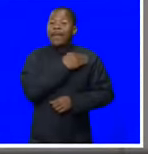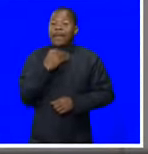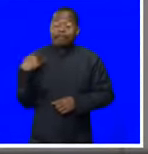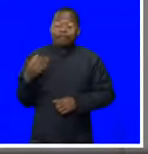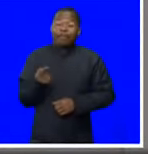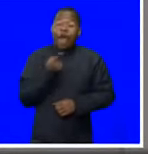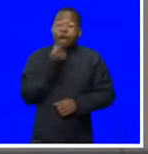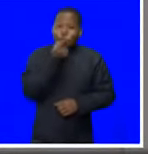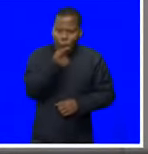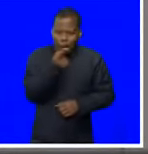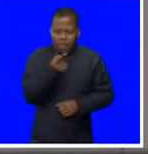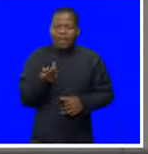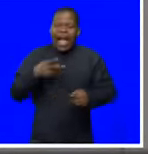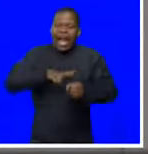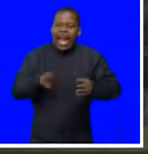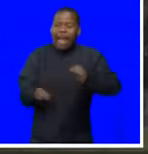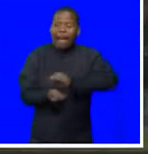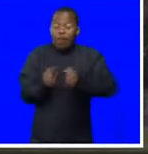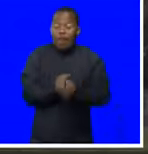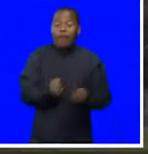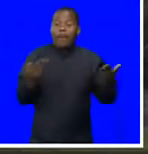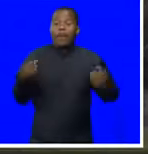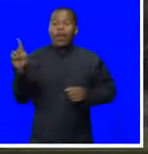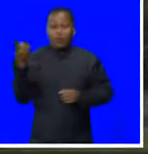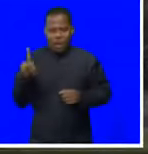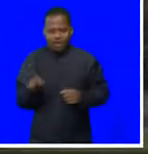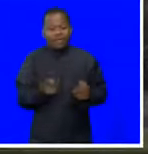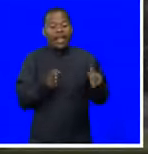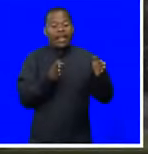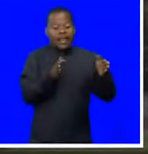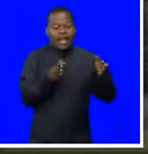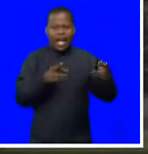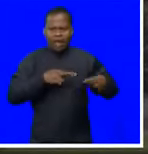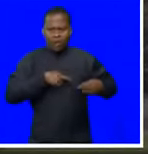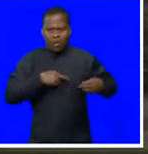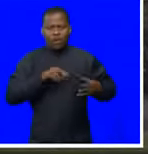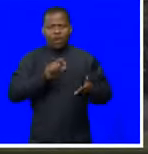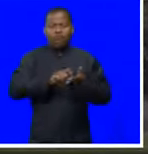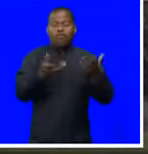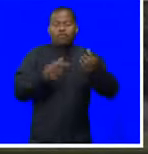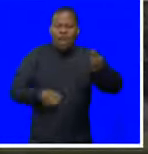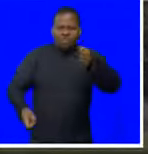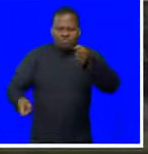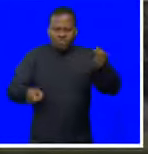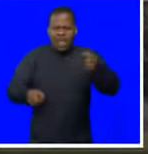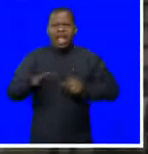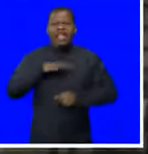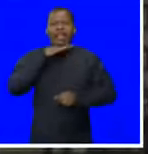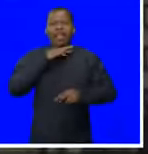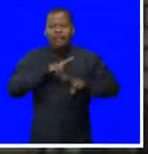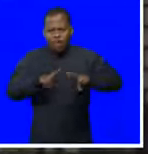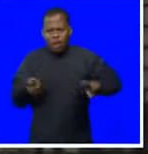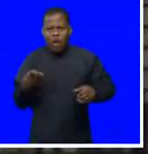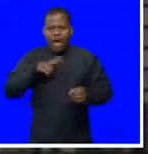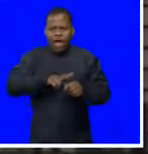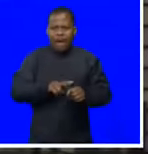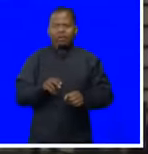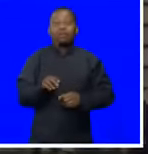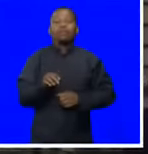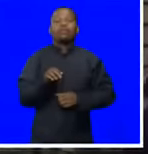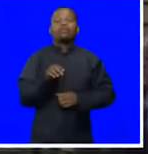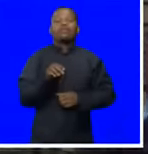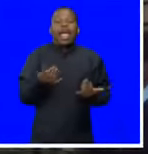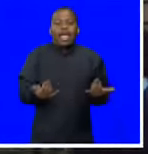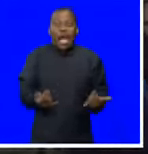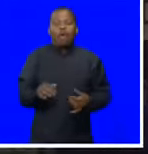nekuthi lelitiko linenkinga futhi ekushoda kweticishamlilo kanti kungumanje kunetikhala tetisebenta etilikhulu nemashumi lasithupha